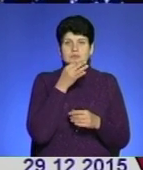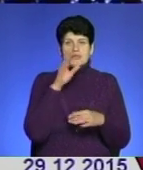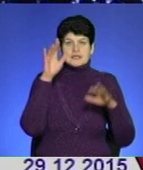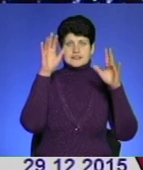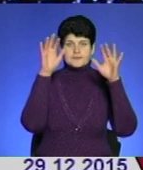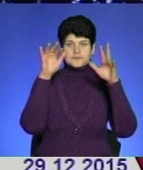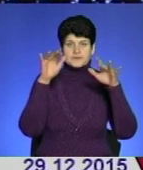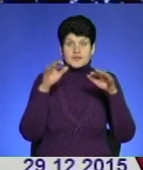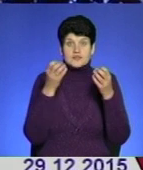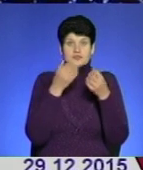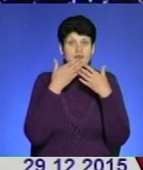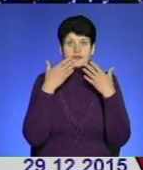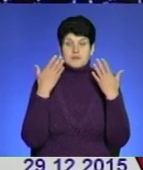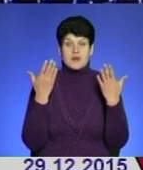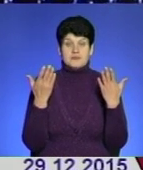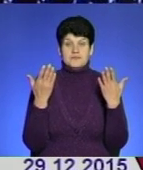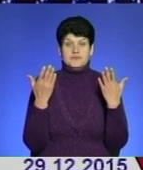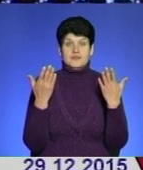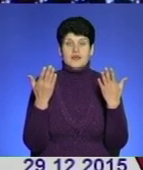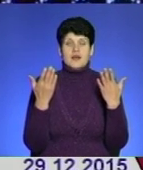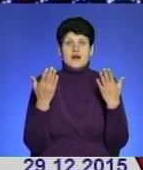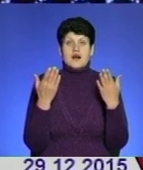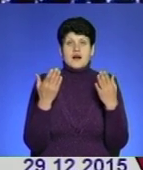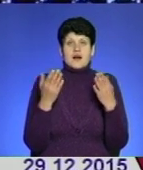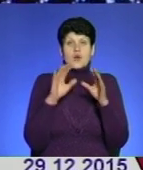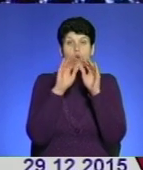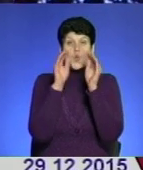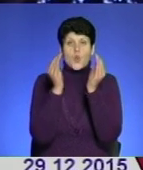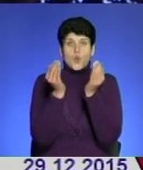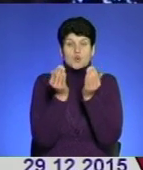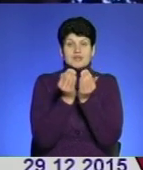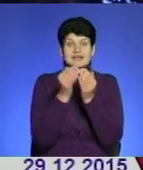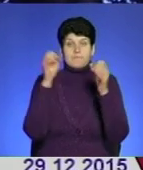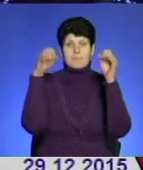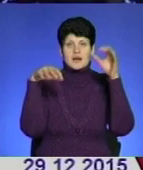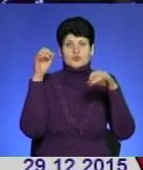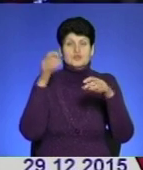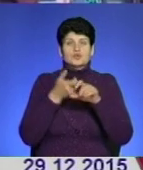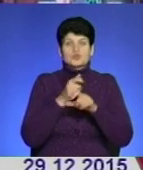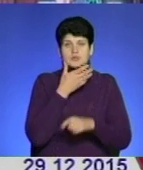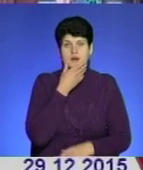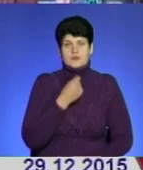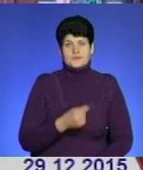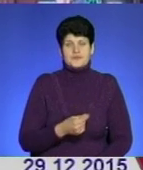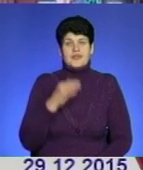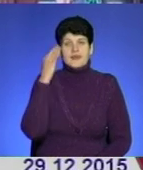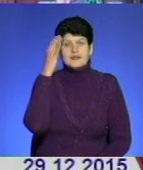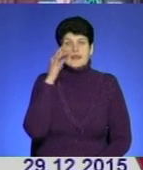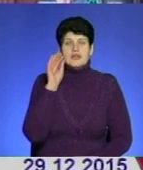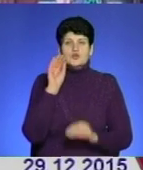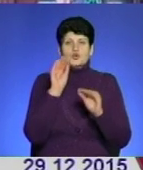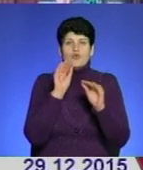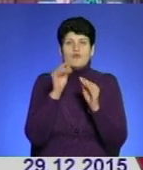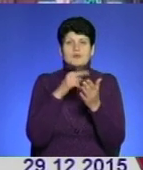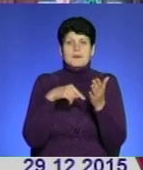падає, якого ще немає, принаймні. А так то ті кульки і ті падають зовсім гарно. Ідеї щодо оформлення